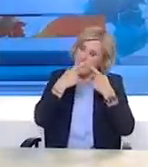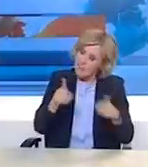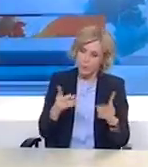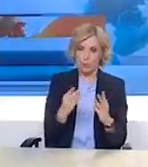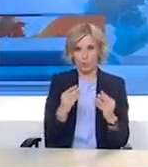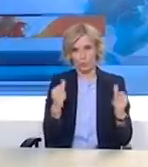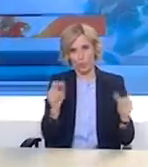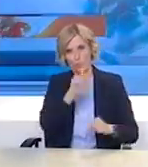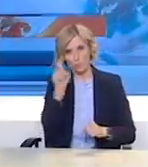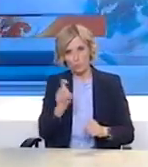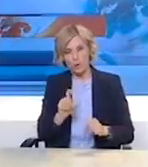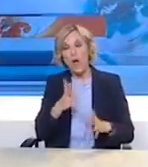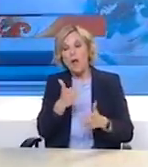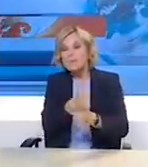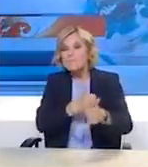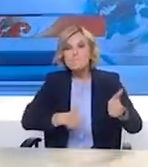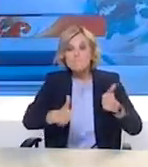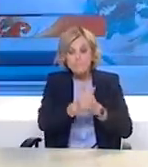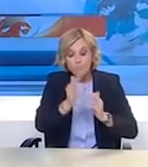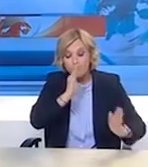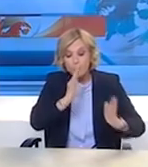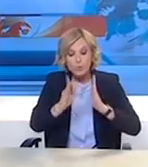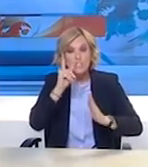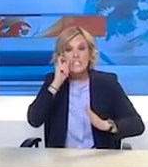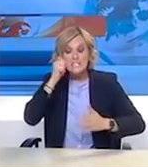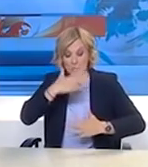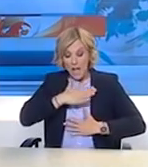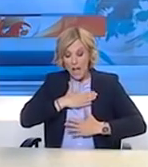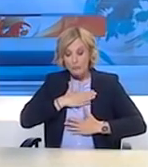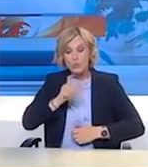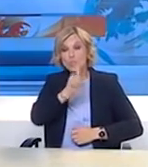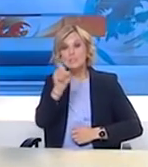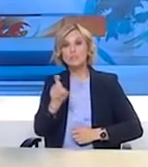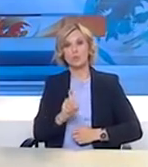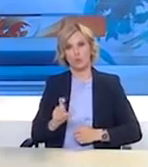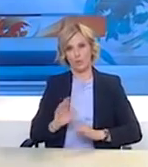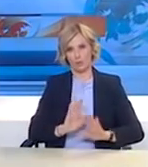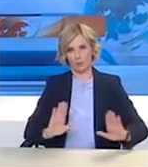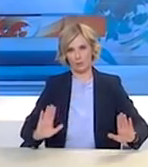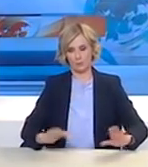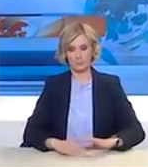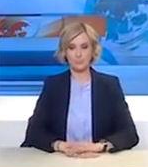ότι αυτό που προέχει να μπορέσουμε να προασπίσουμε, να διαφυλάξουμε την ανθρώπινη ζωή.